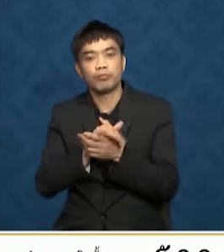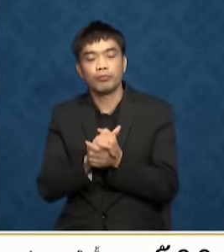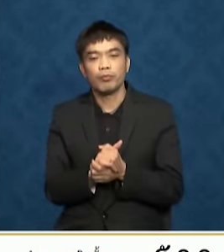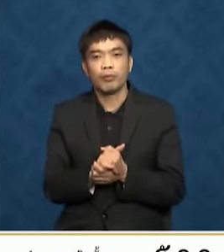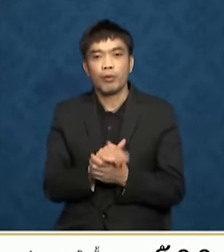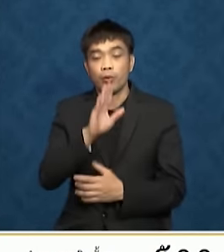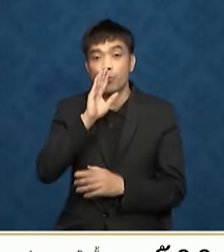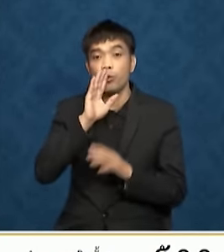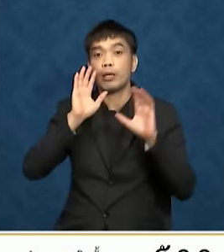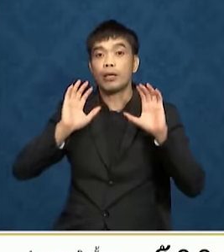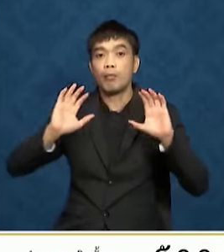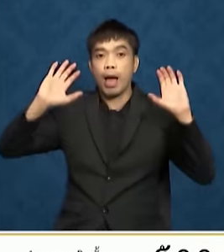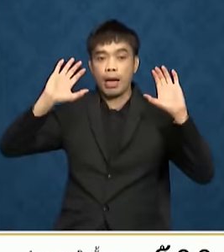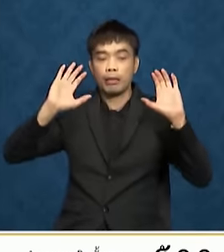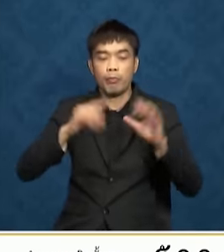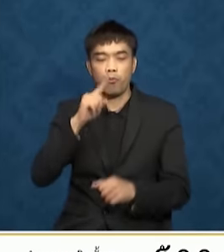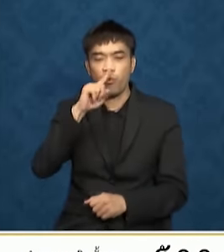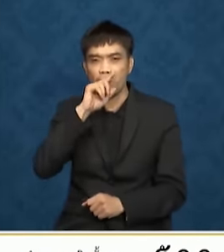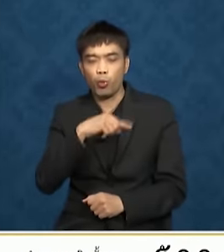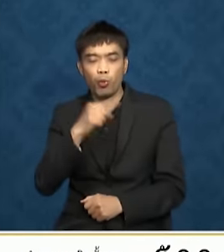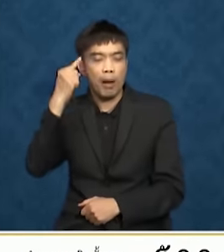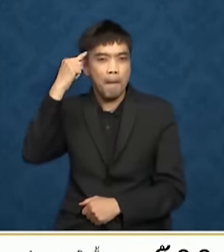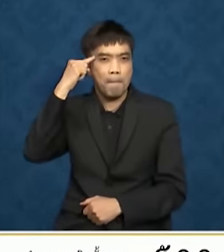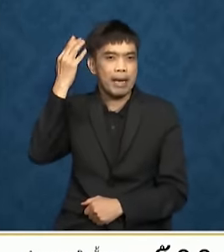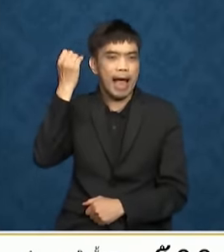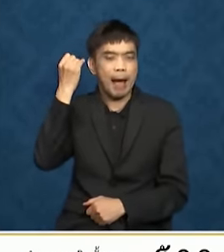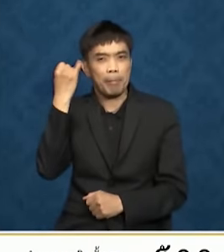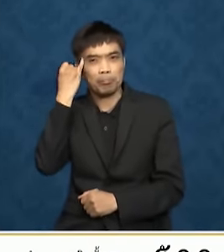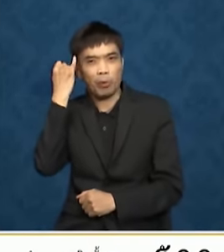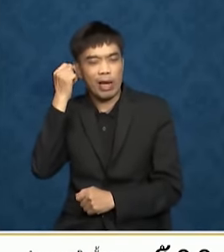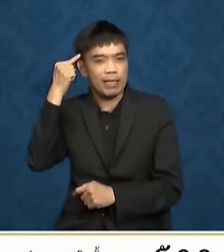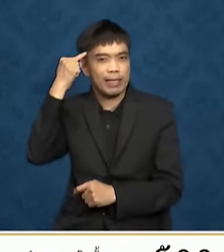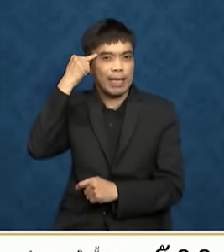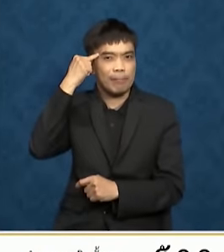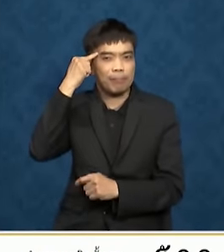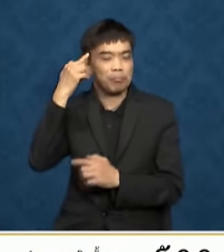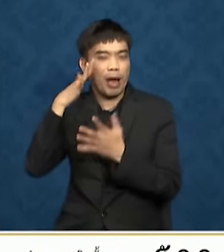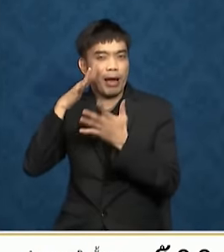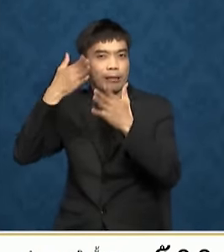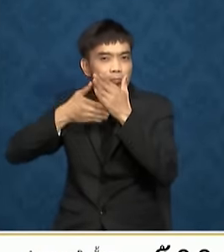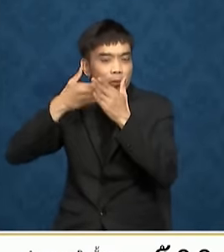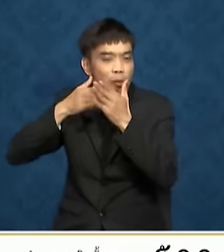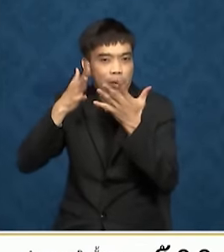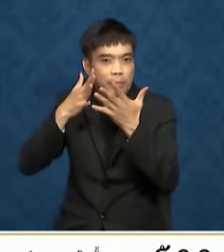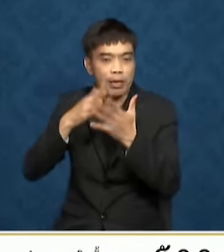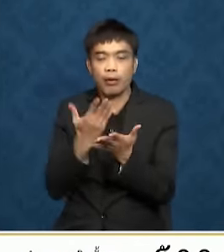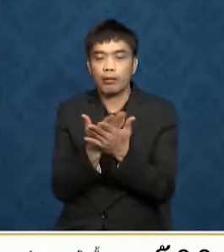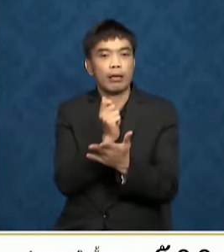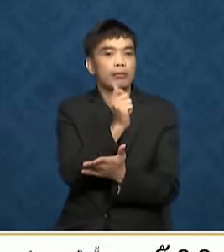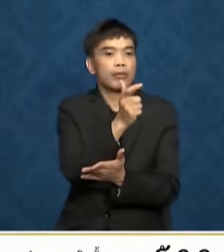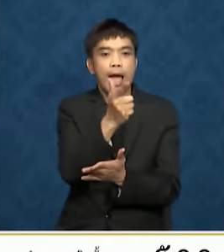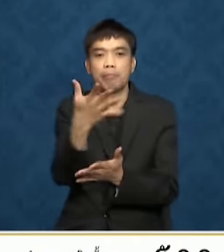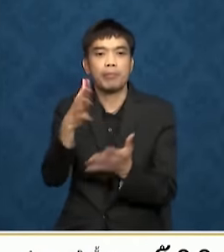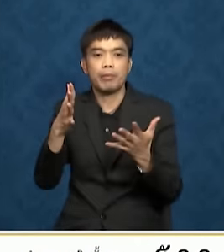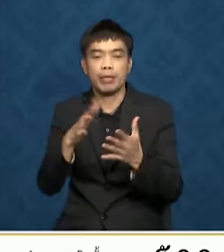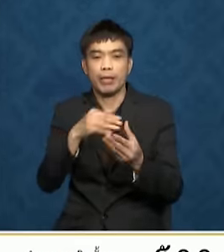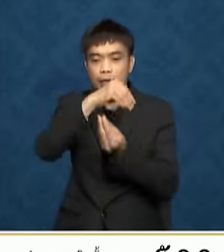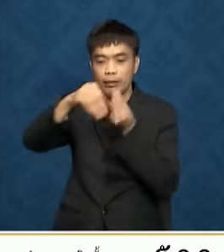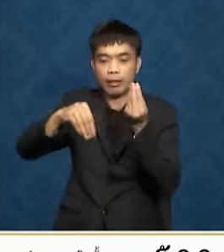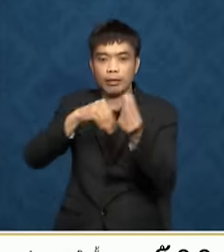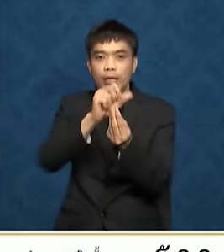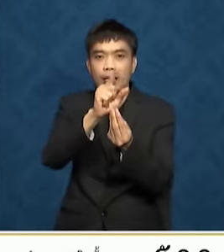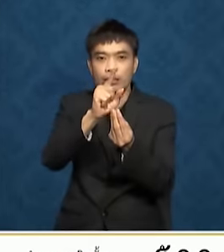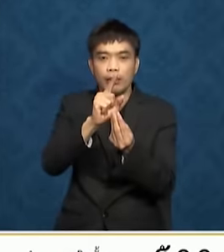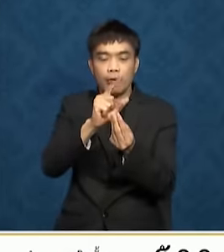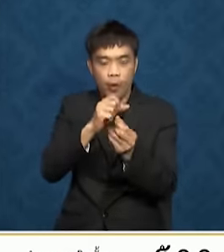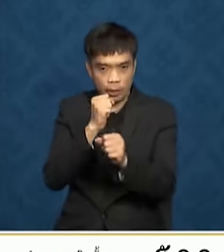รัฐบาลไม่จนปัญญาจริงๆเนี่ยไม่แจกหรอกเน้นเรื่องเกี่ยวกับการสร้างเศรษฐกิจซะมาก